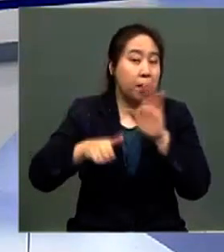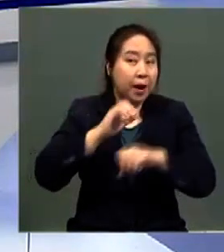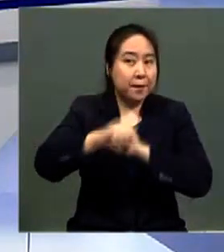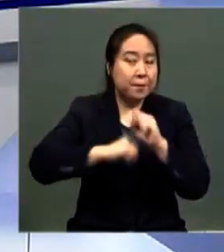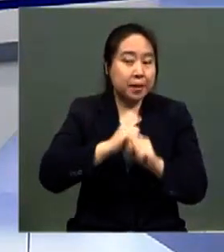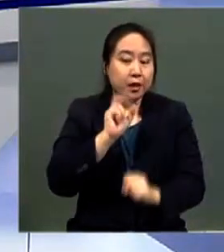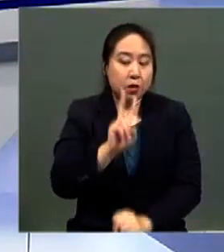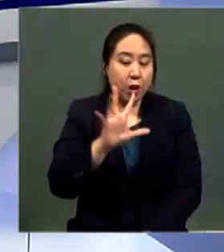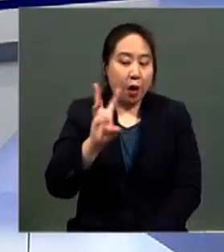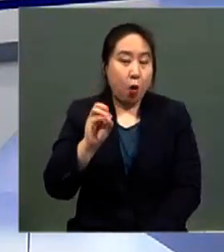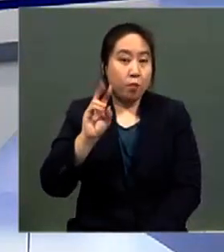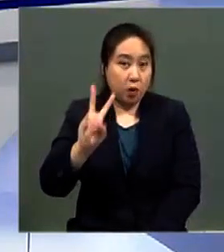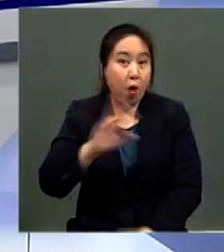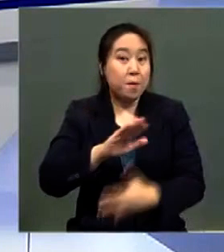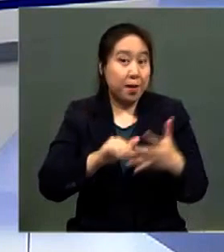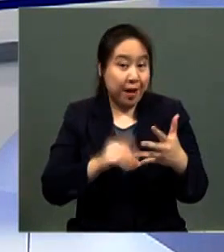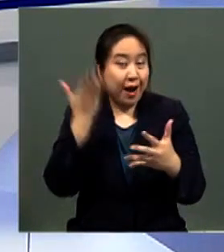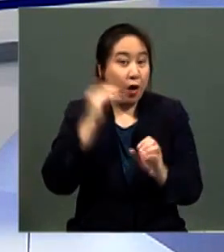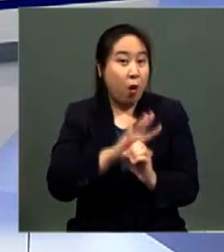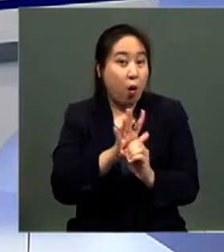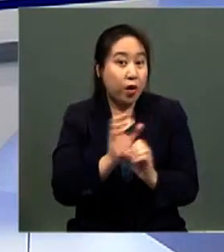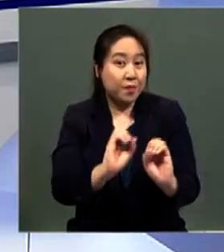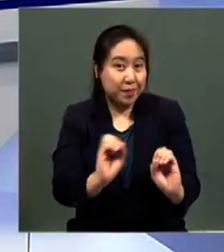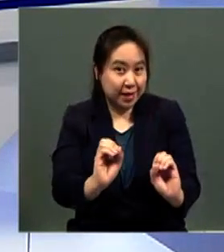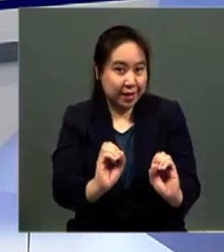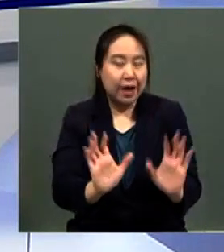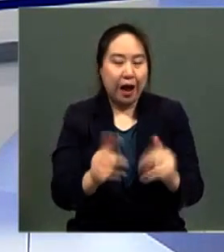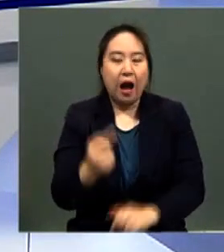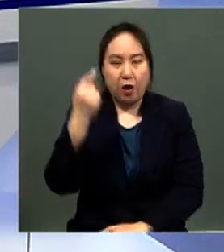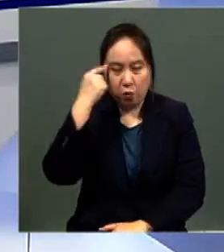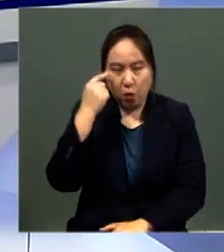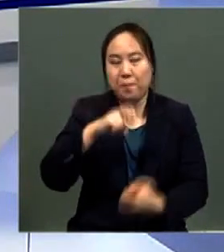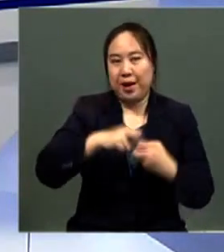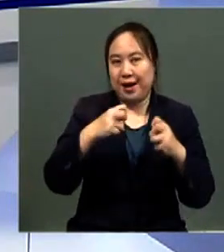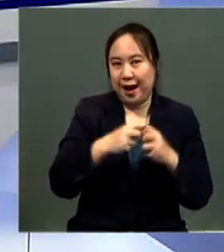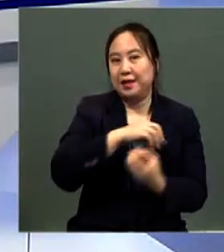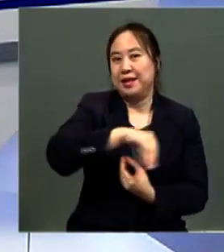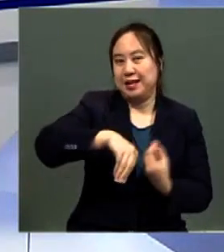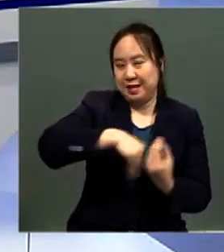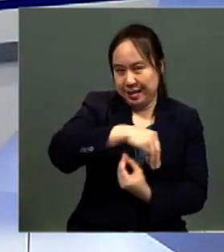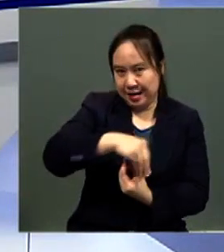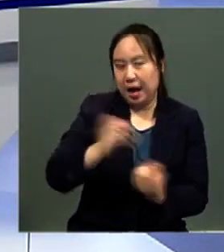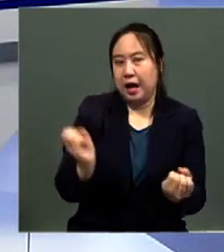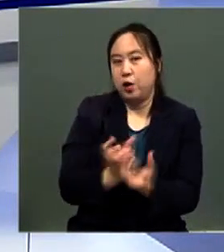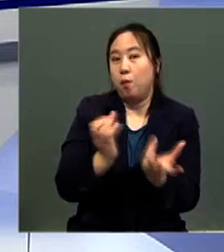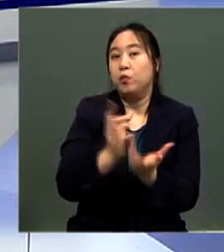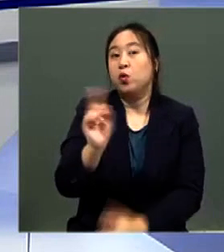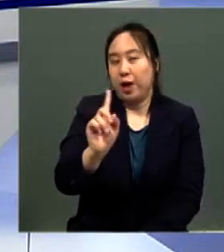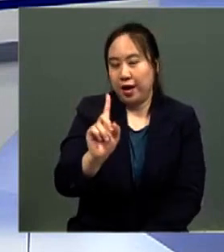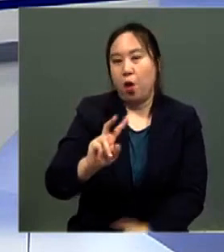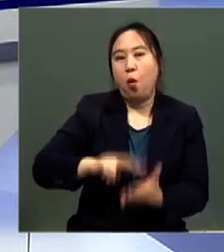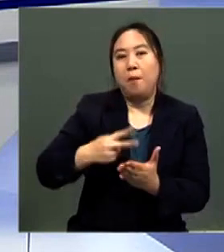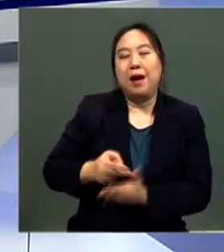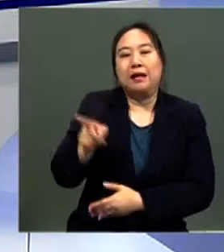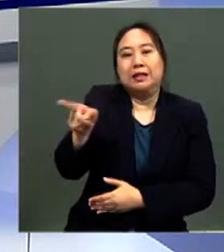ปี62เนี่ยตอนนั้นยังไม่มีโควิดเราจะอ่านหนึ่งปัจจัยที่ส่งผลกระทบต่อเศรษฐกิจบ้านเราอ่านข่าวเรื่องนี้กันทุกวันสงครามการค้ า